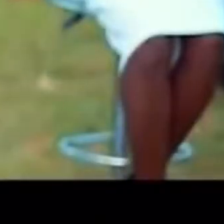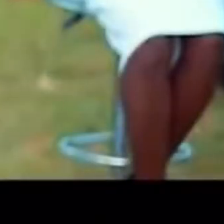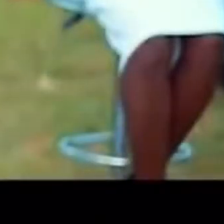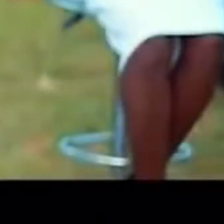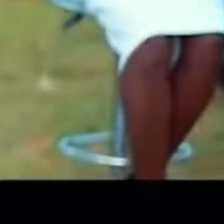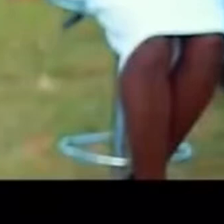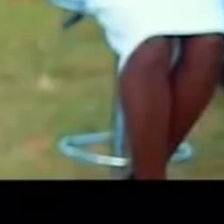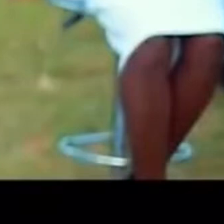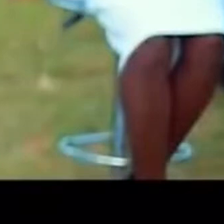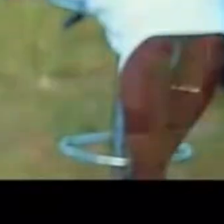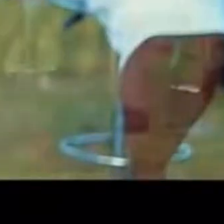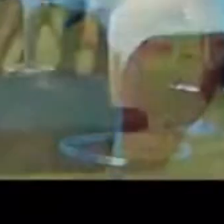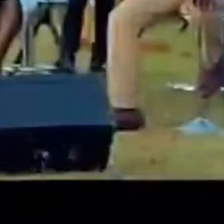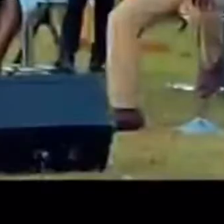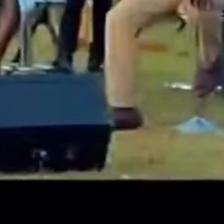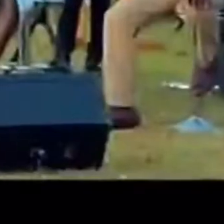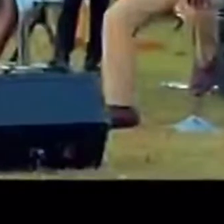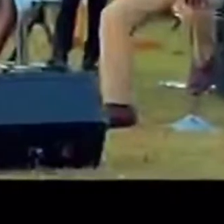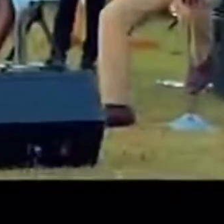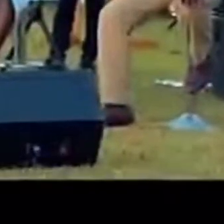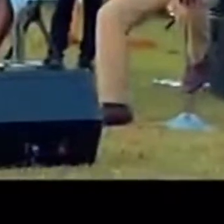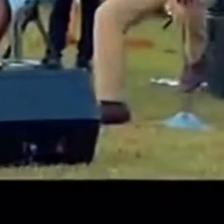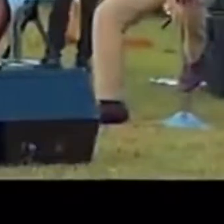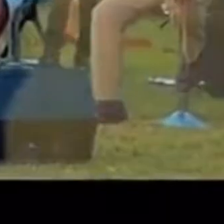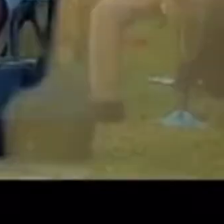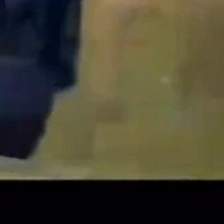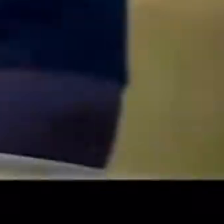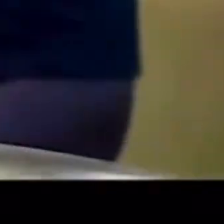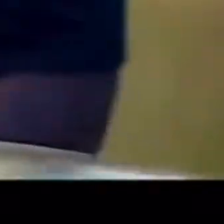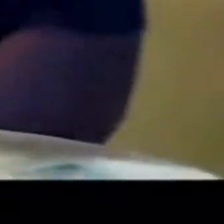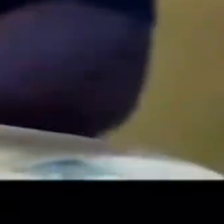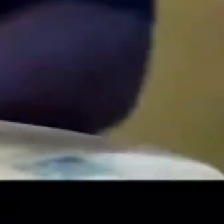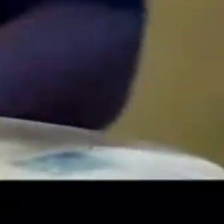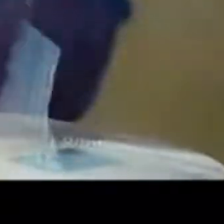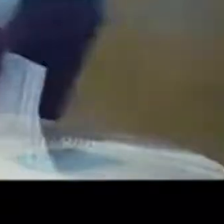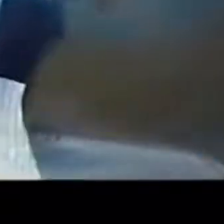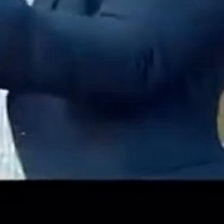nakulu kwikele na mwebo